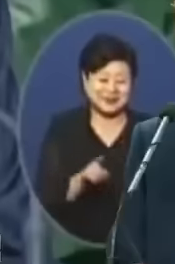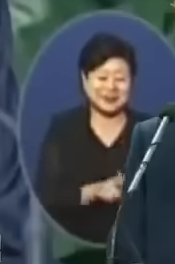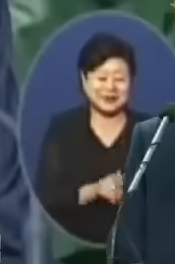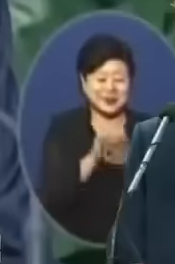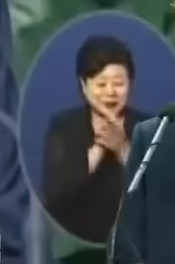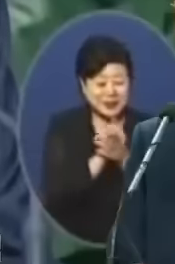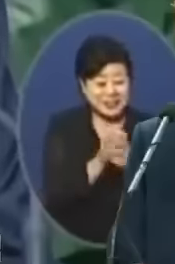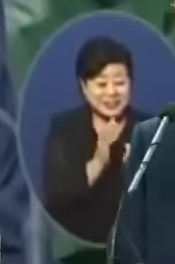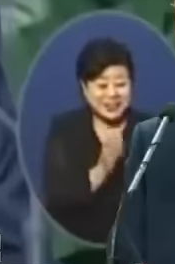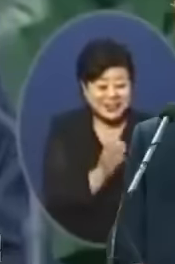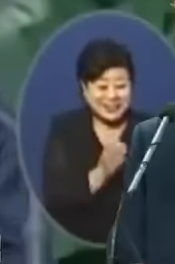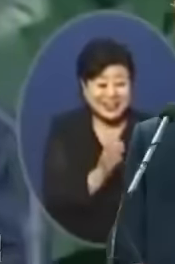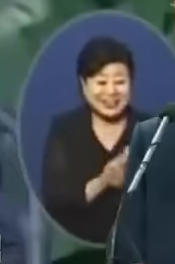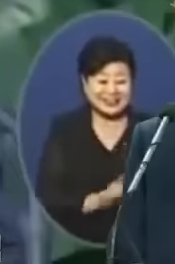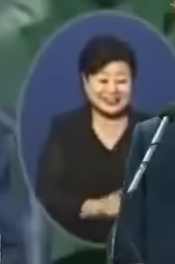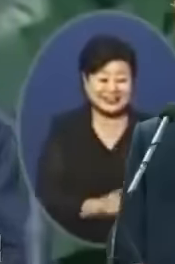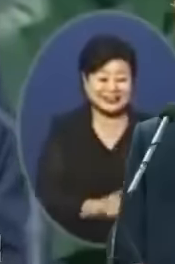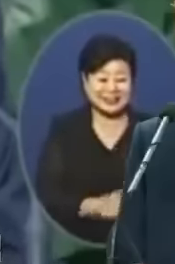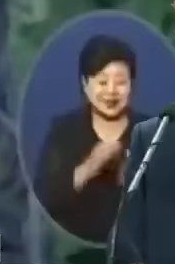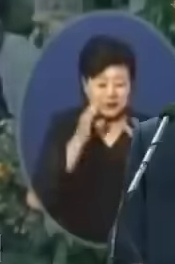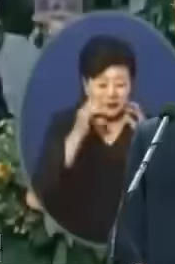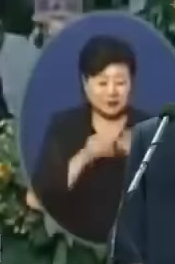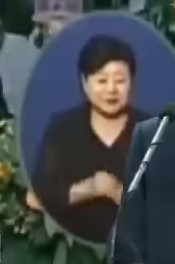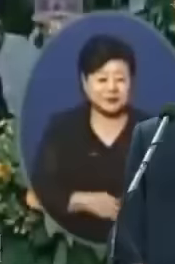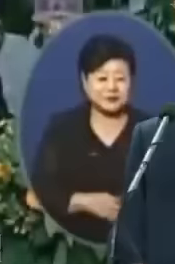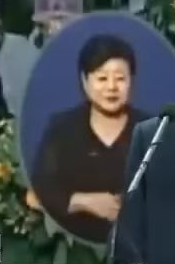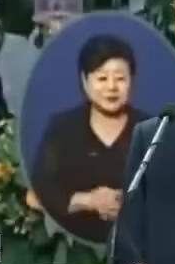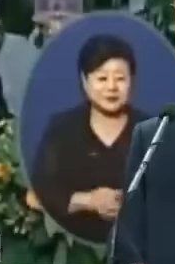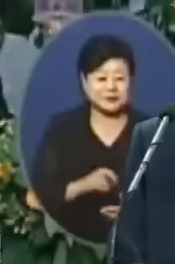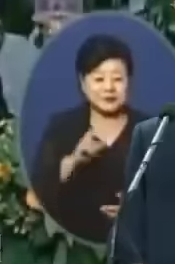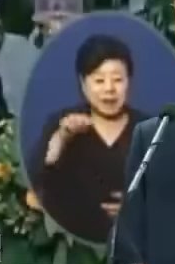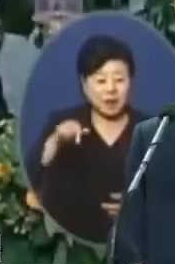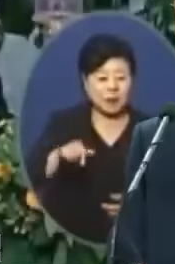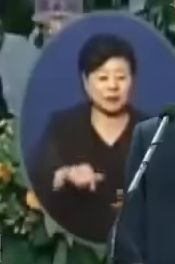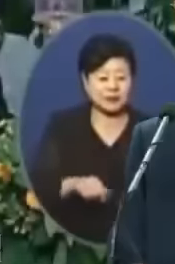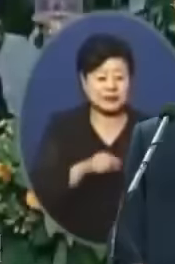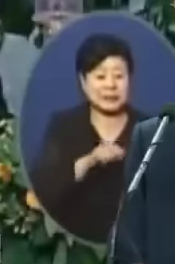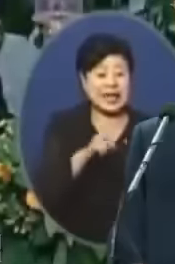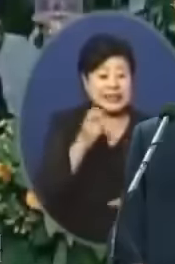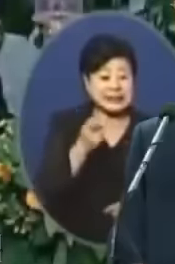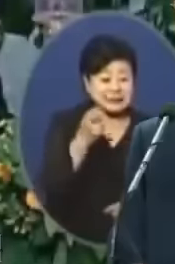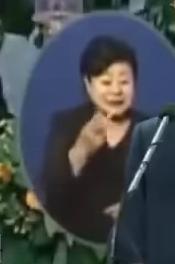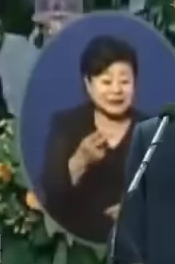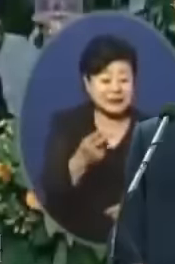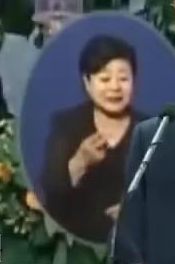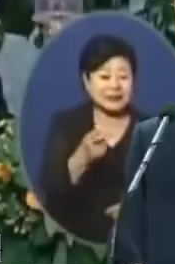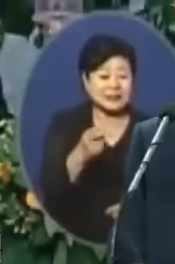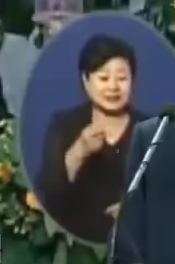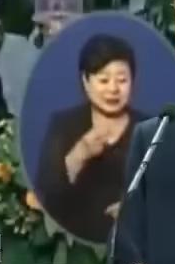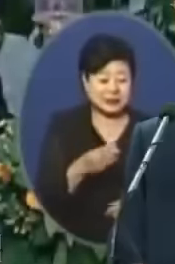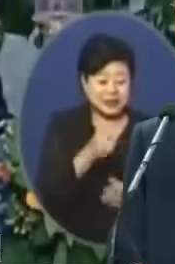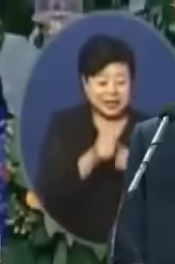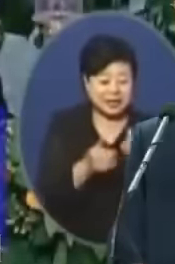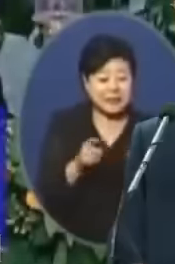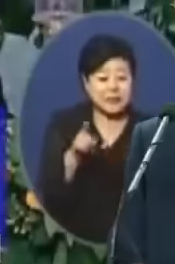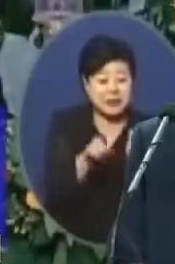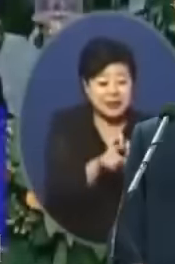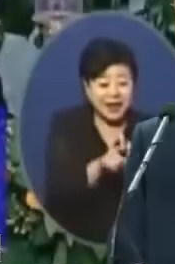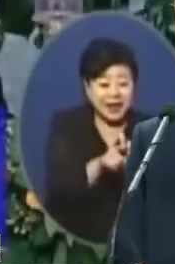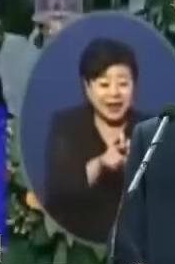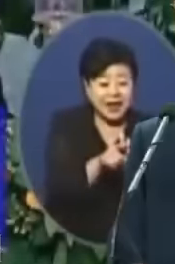믿음으로 기도하십시오. 마가복음 11장 22절로 23절에 하나님을